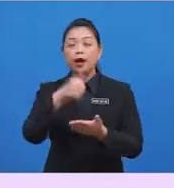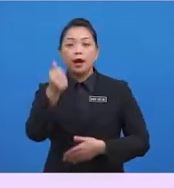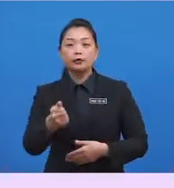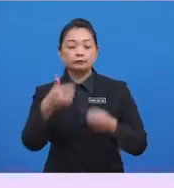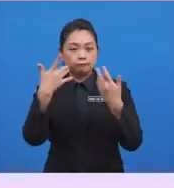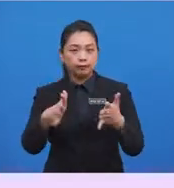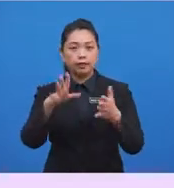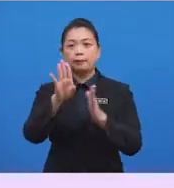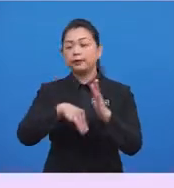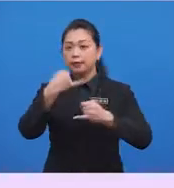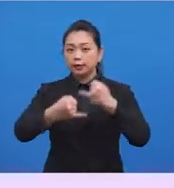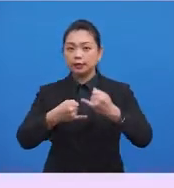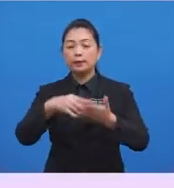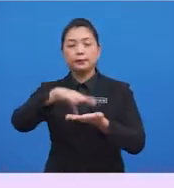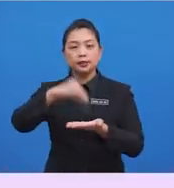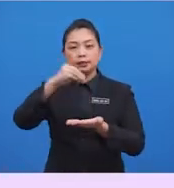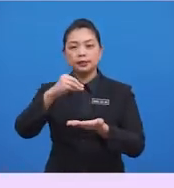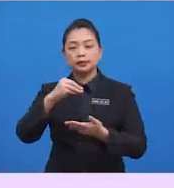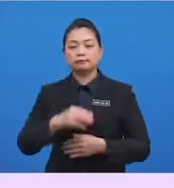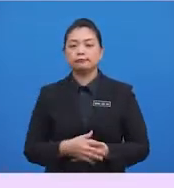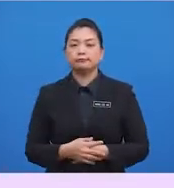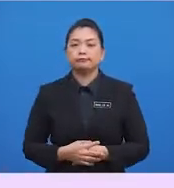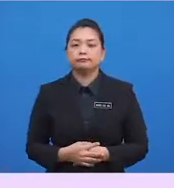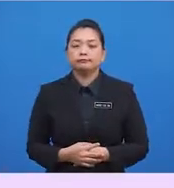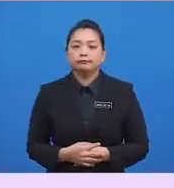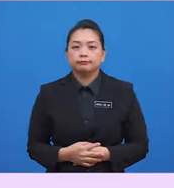berjaya mempelajari perkara yang pertama.